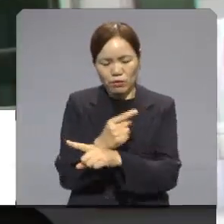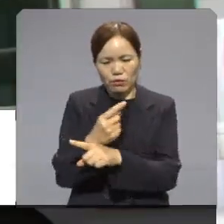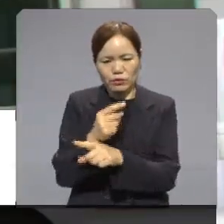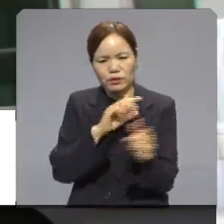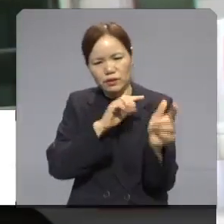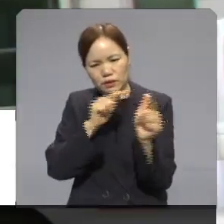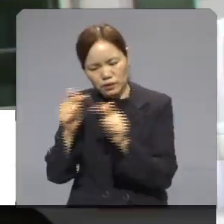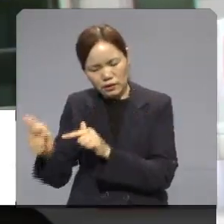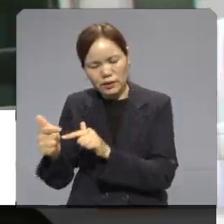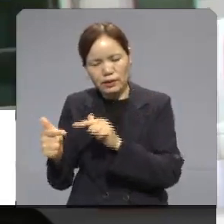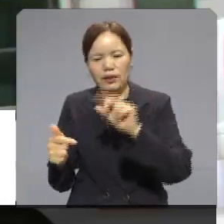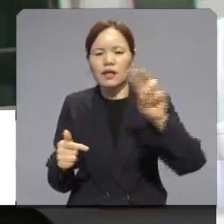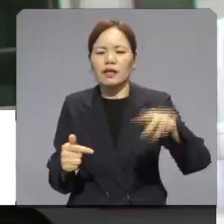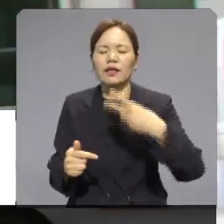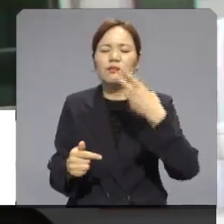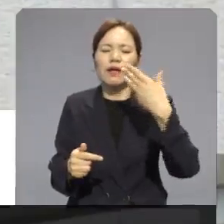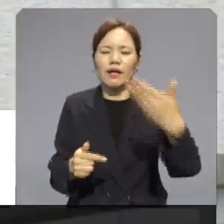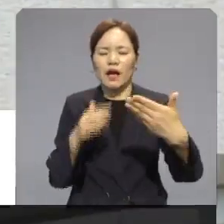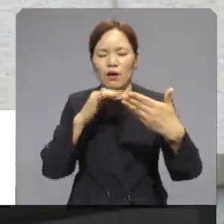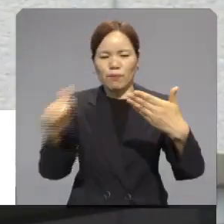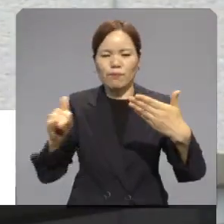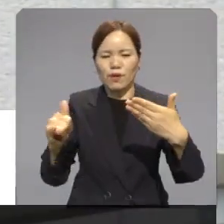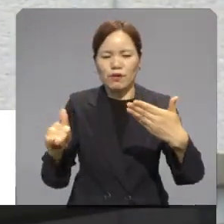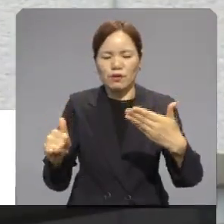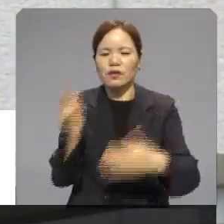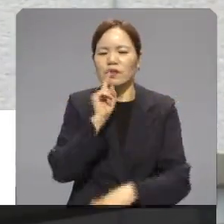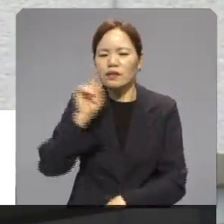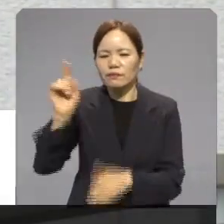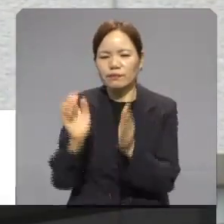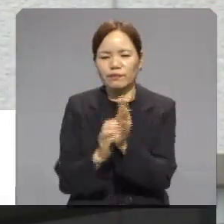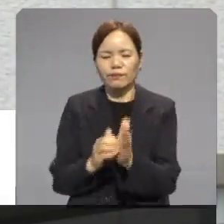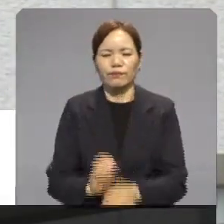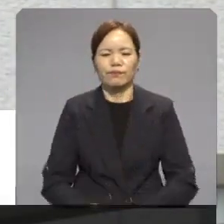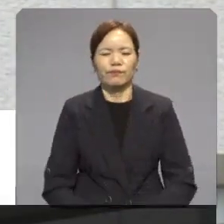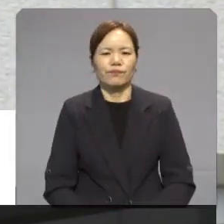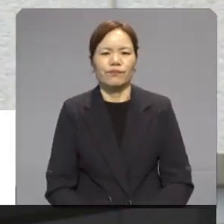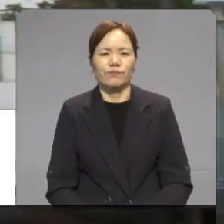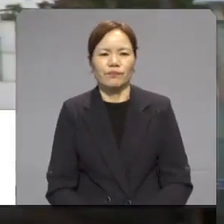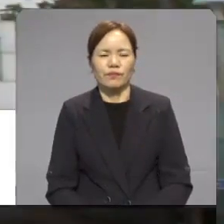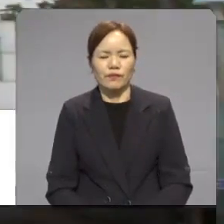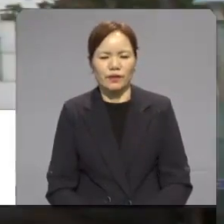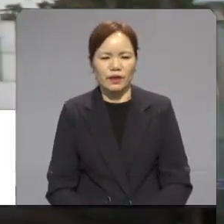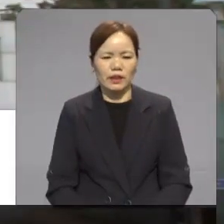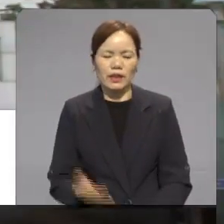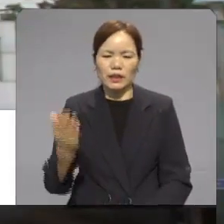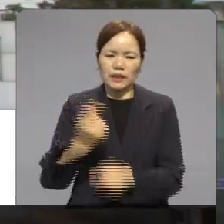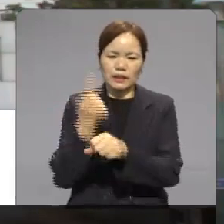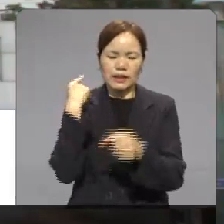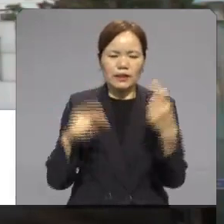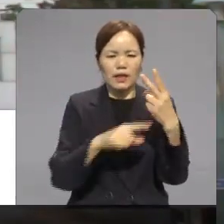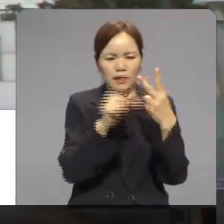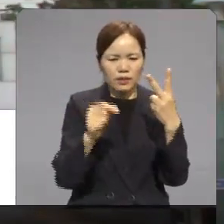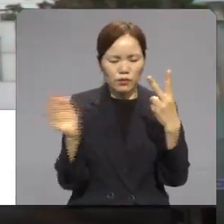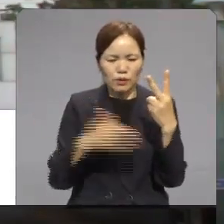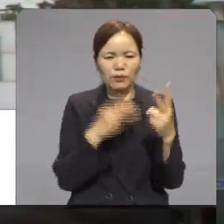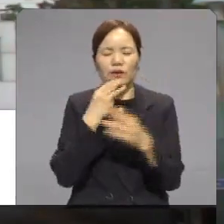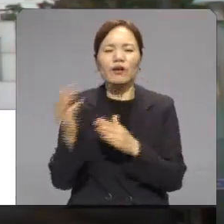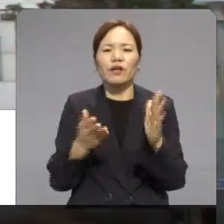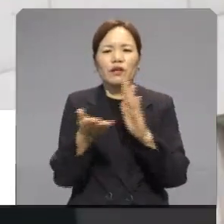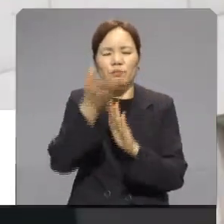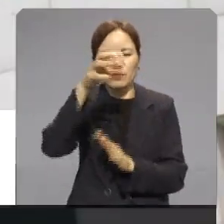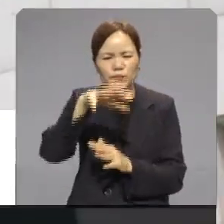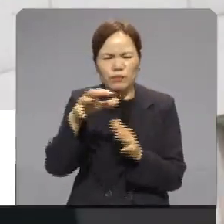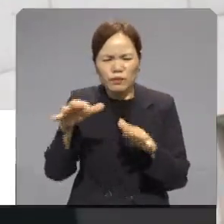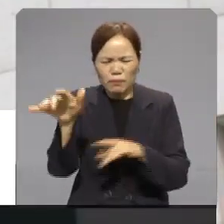29명을 불구속 입관에 검찰에 넘겼다고 전했습니다 등은 지난해 6월부터 경기 북부 번화가